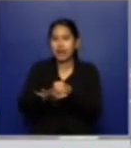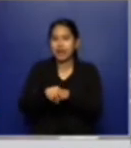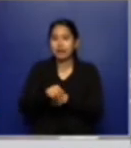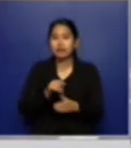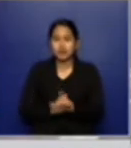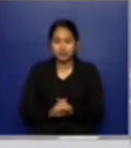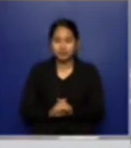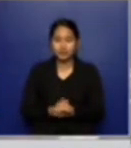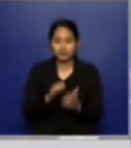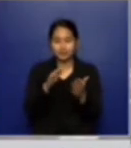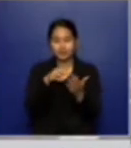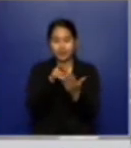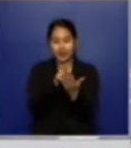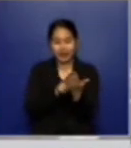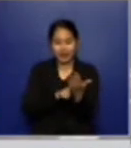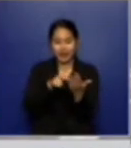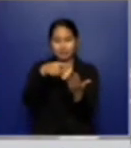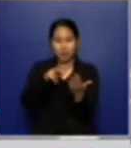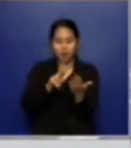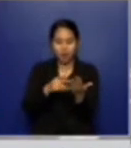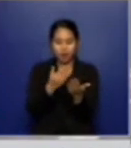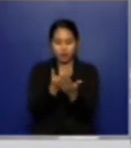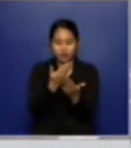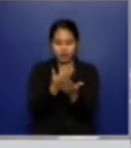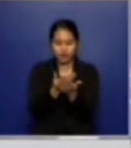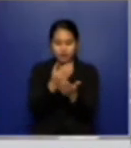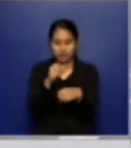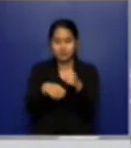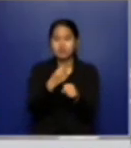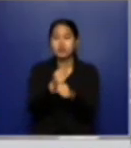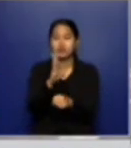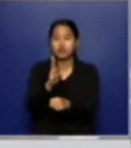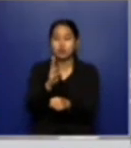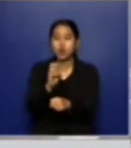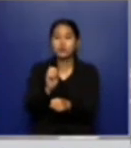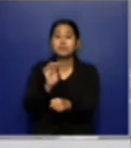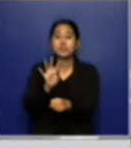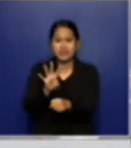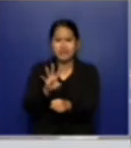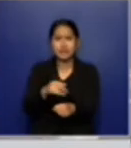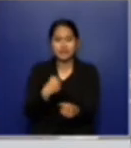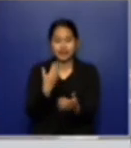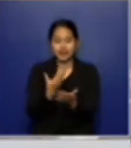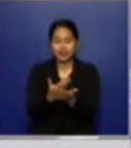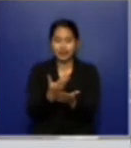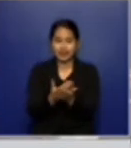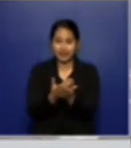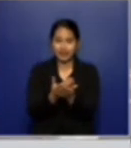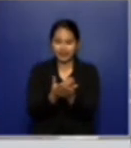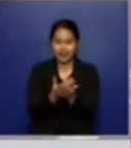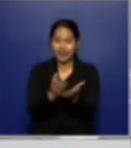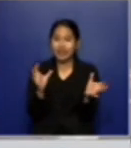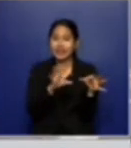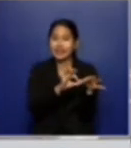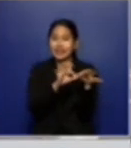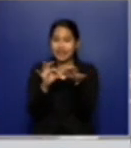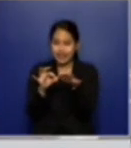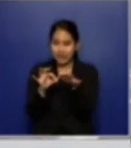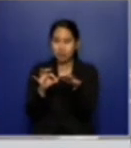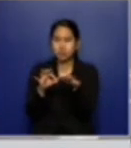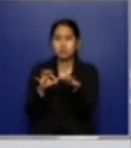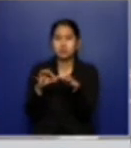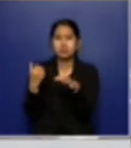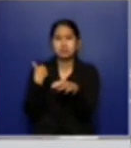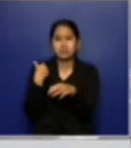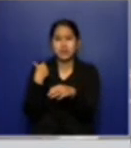ดสรรงบร่างพระราชบัญญัติงบประมาณรายจ่ายปี2564นั้นยังตั้งรายจ่ายผูกพันข้ามปีงบประมาณ